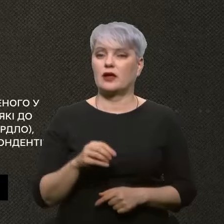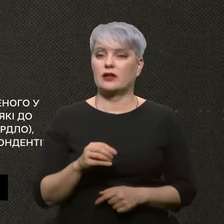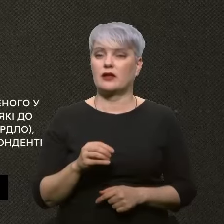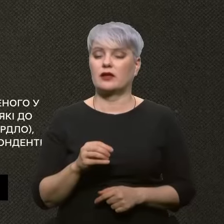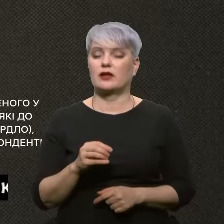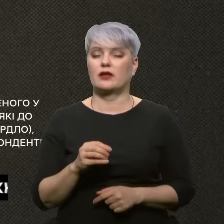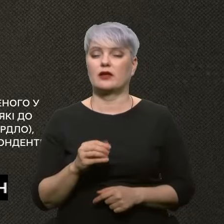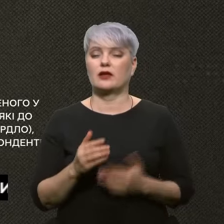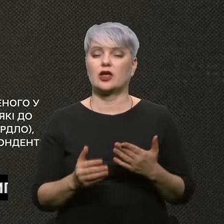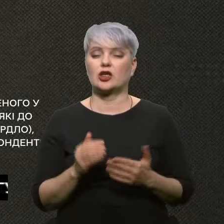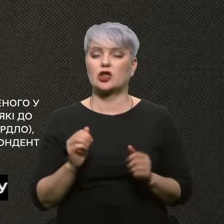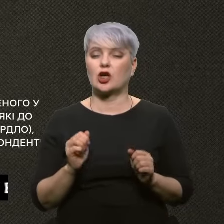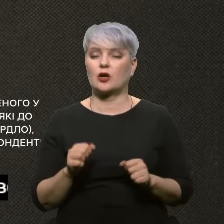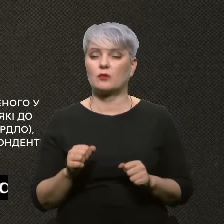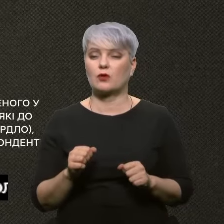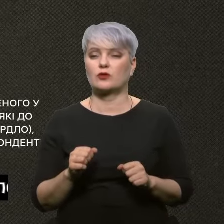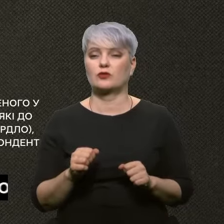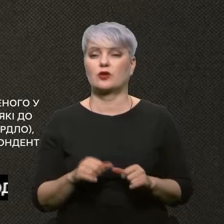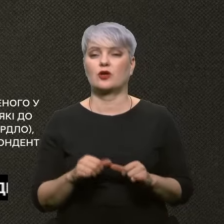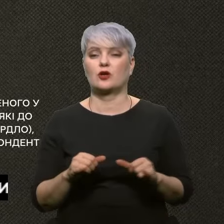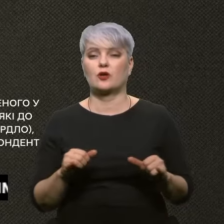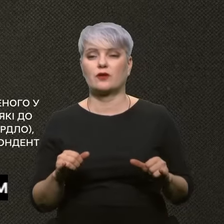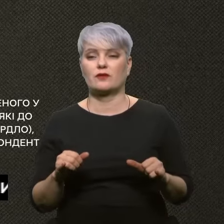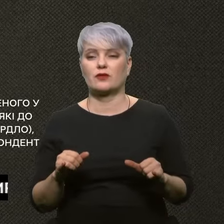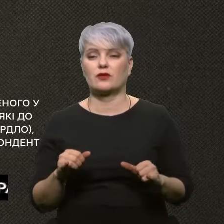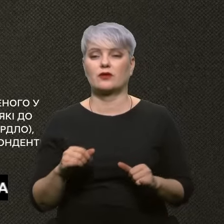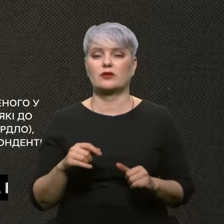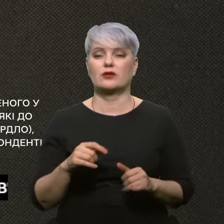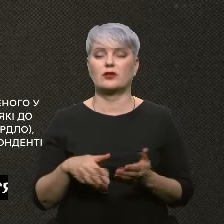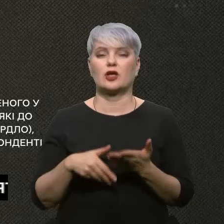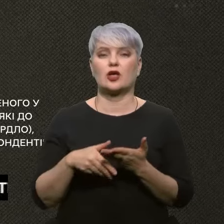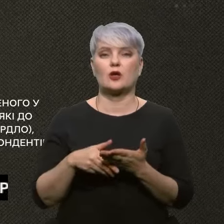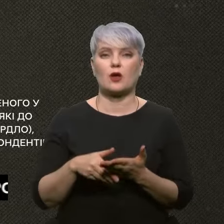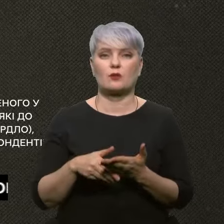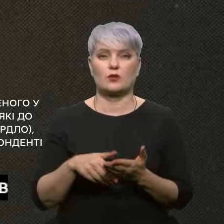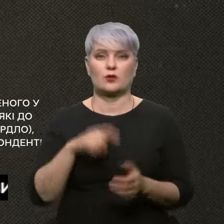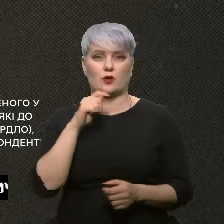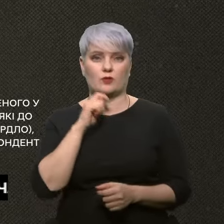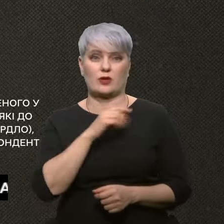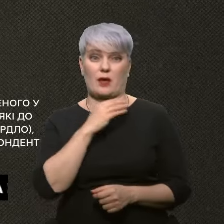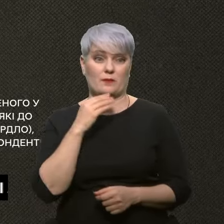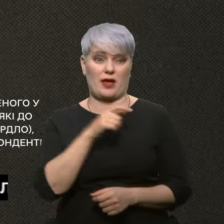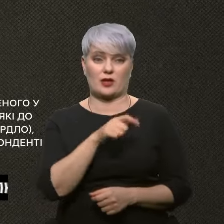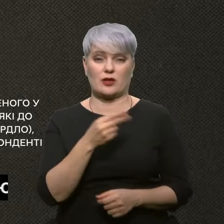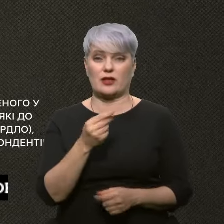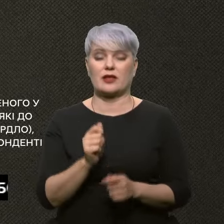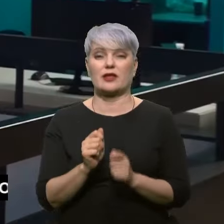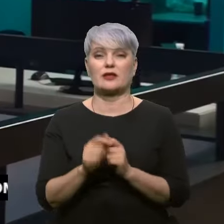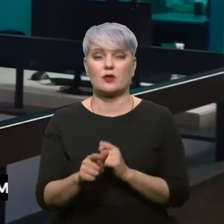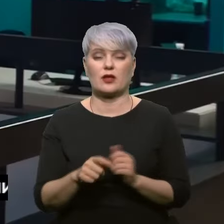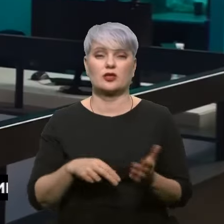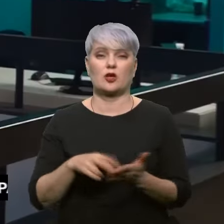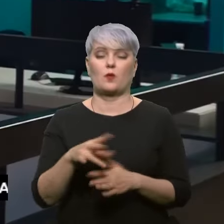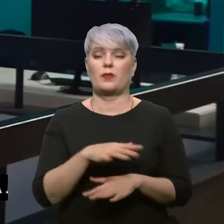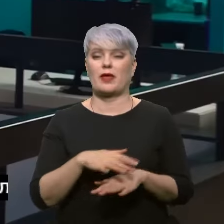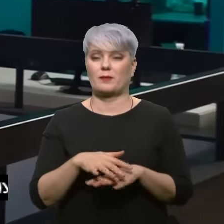можна розвивати так звану народну дипломатію, щоб допомагали Україні. Багато з них донатять, виходять на мітинги.